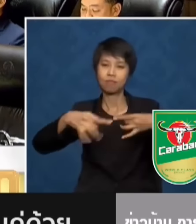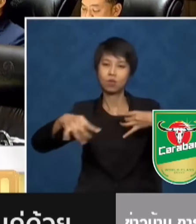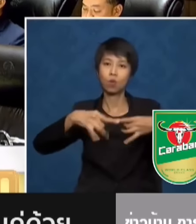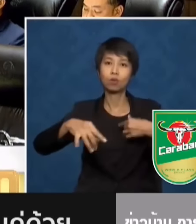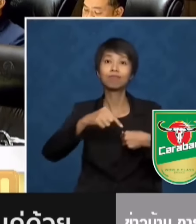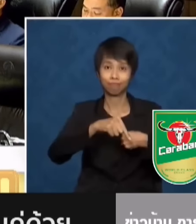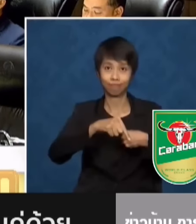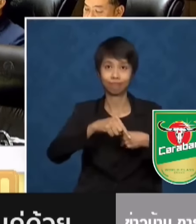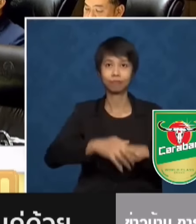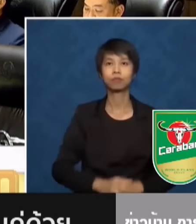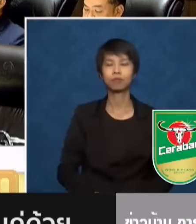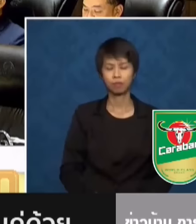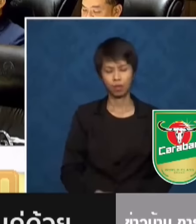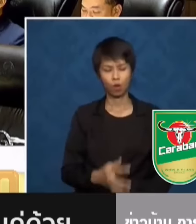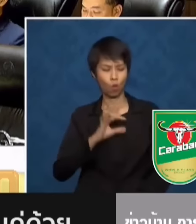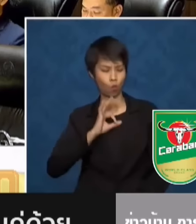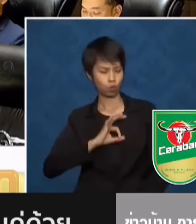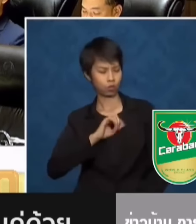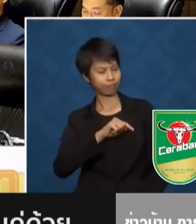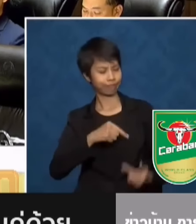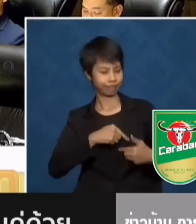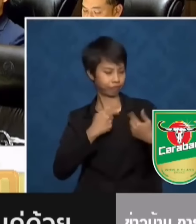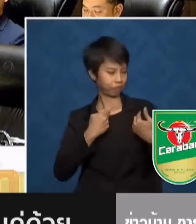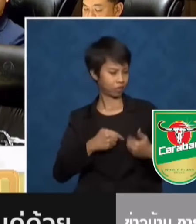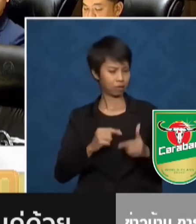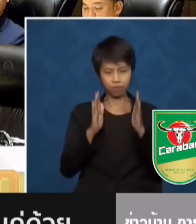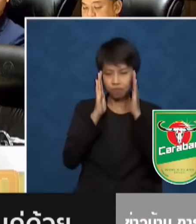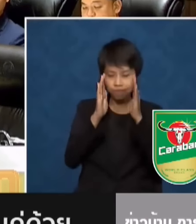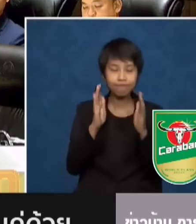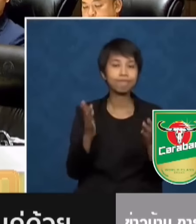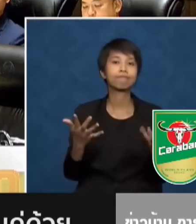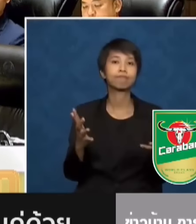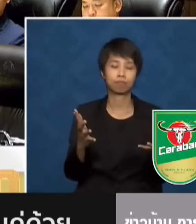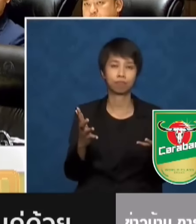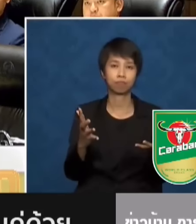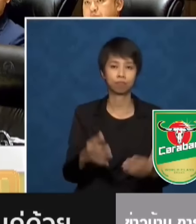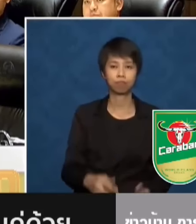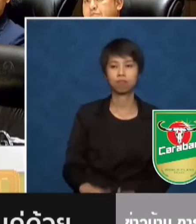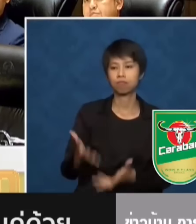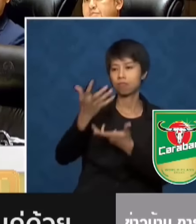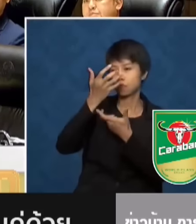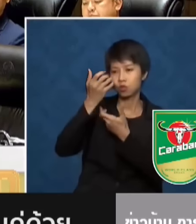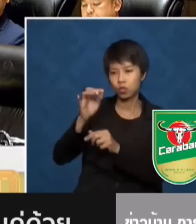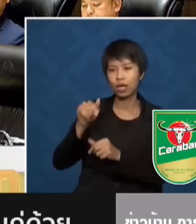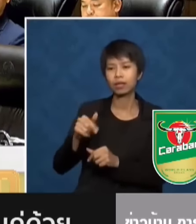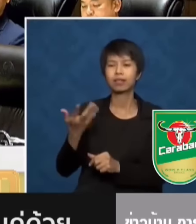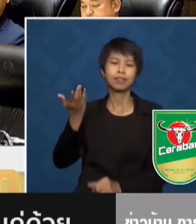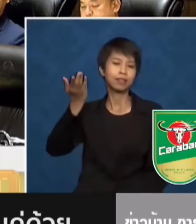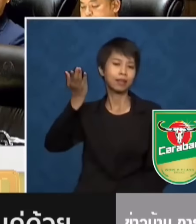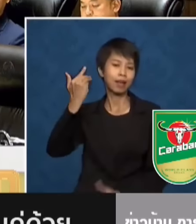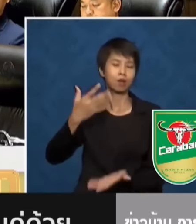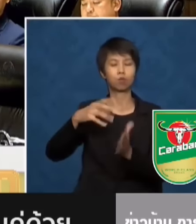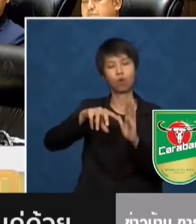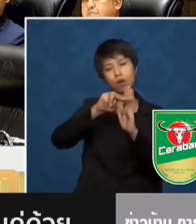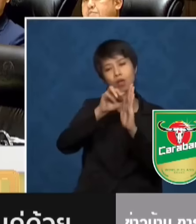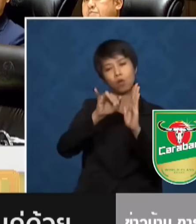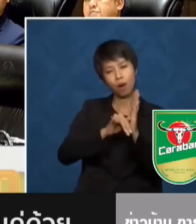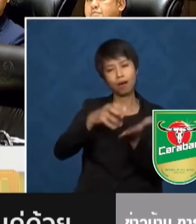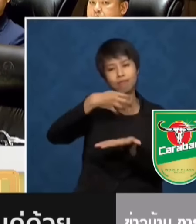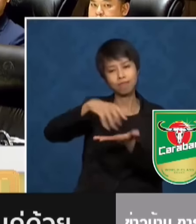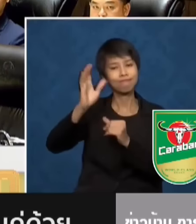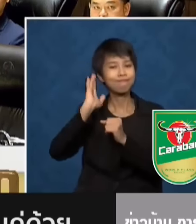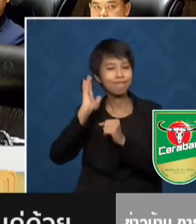อกเหนือกว่านั้นก็คือว่าเราเนี่ยคาดหวังว่าจะได้ผู้นำประเทศคนใหม ่ นะฮะที่ต่างจากผู้นำรัฐประหารแต่ปร